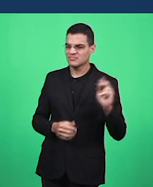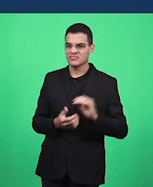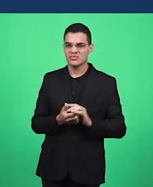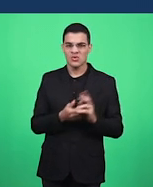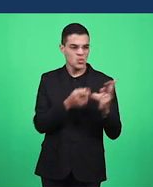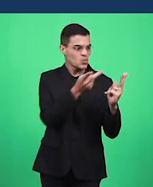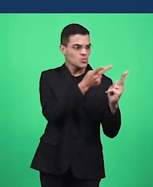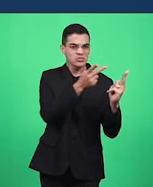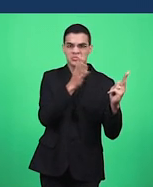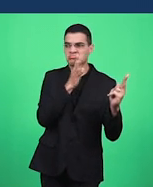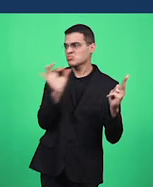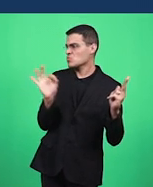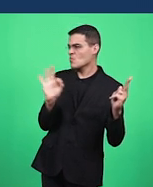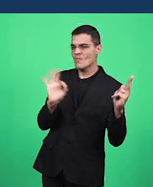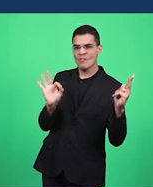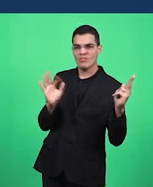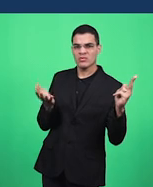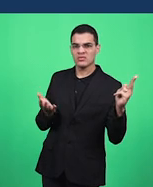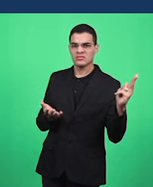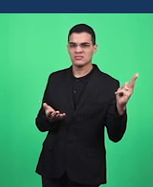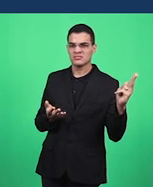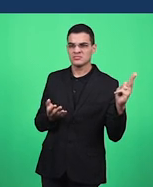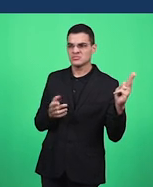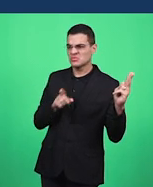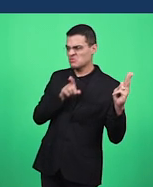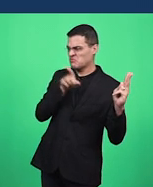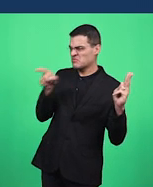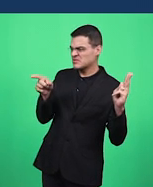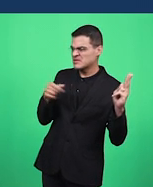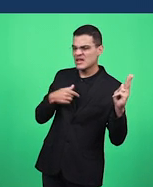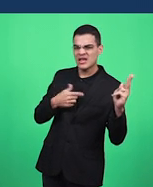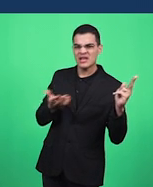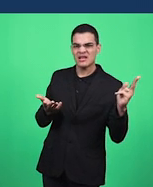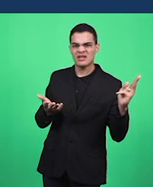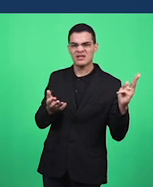его. Оба не узнали. А Клеопа говорит: «Ты что,